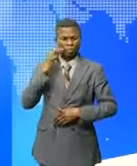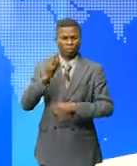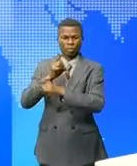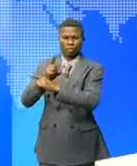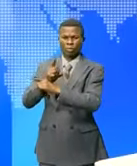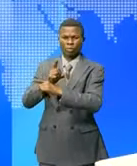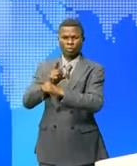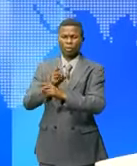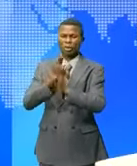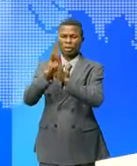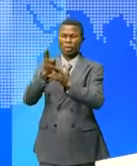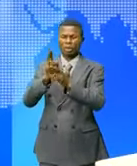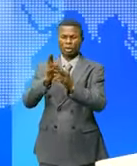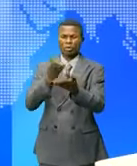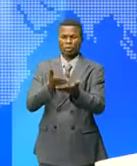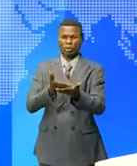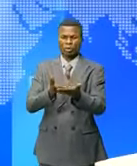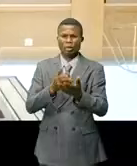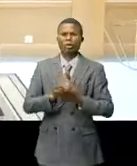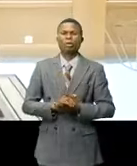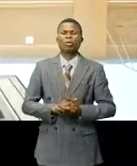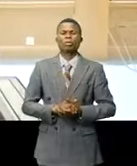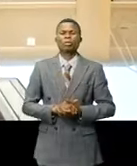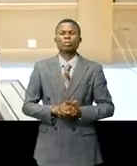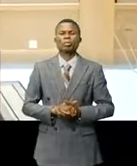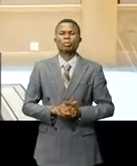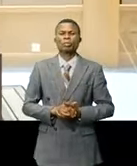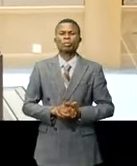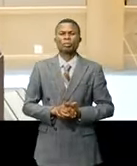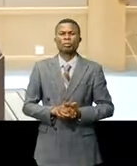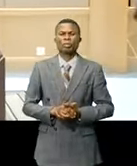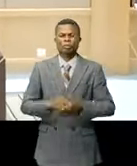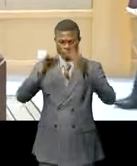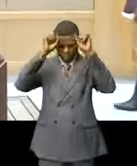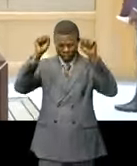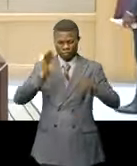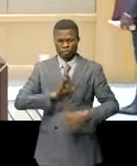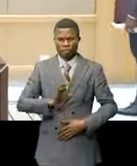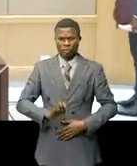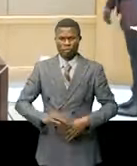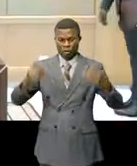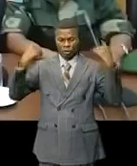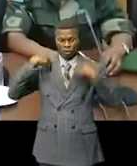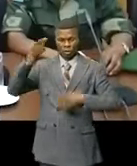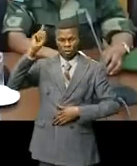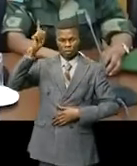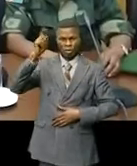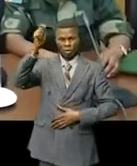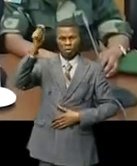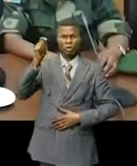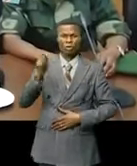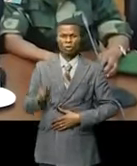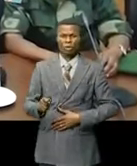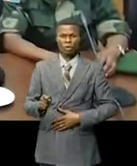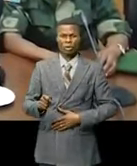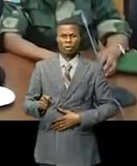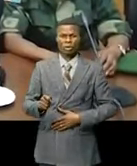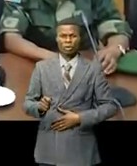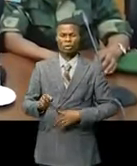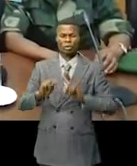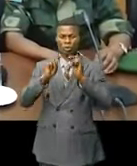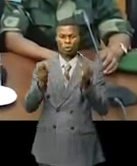Défense qui nous fait le compte-rendu de cette réunion. Le chef de l'État et commandant suprême des